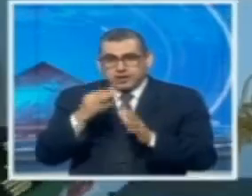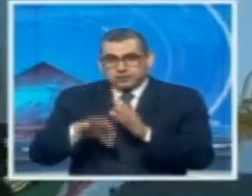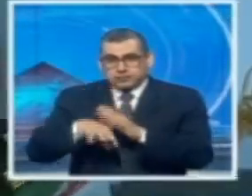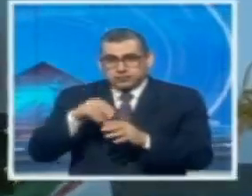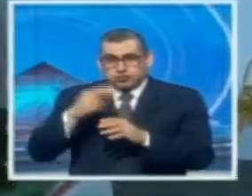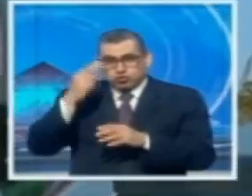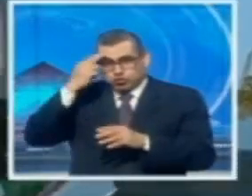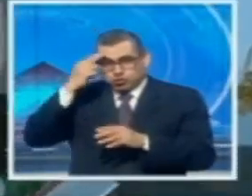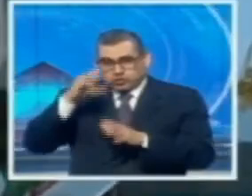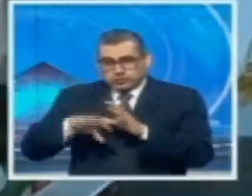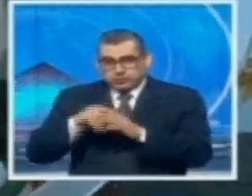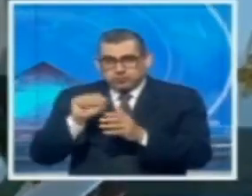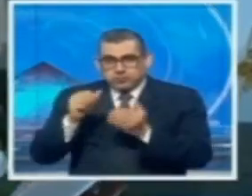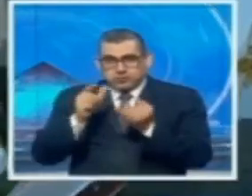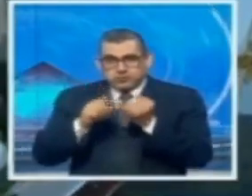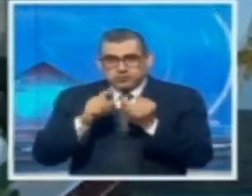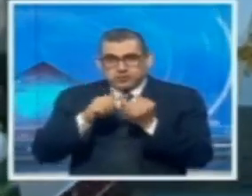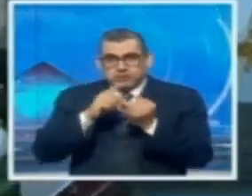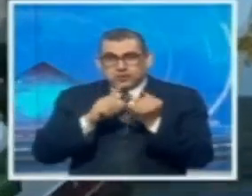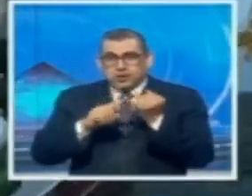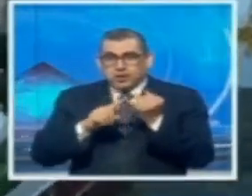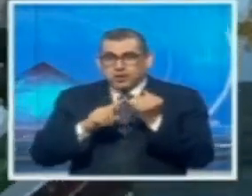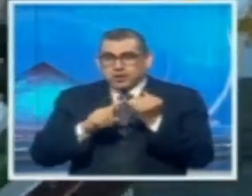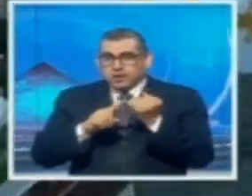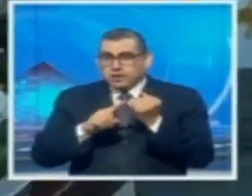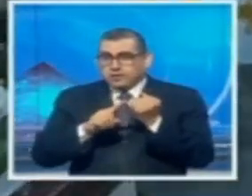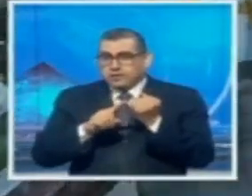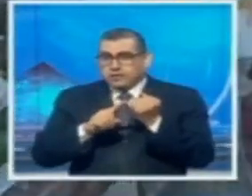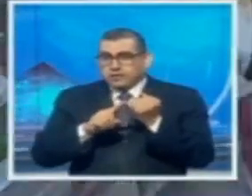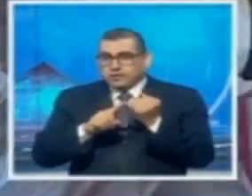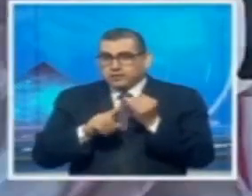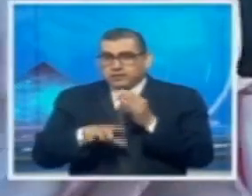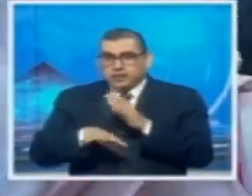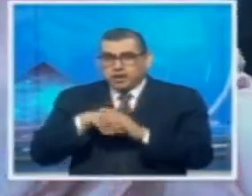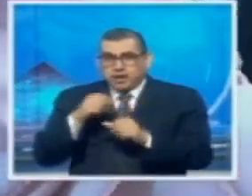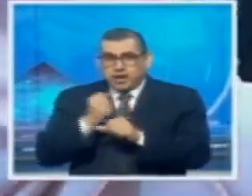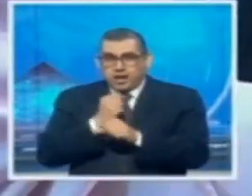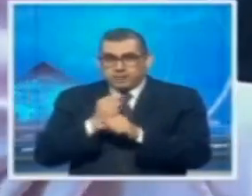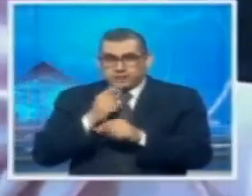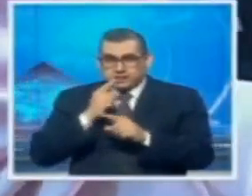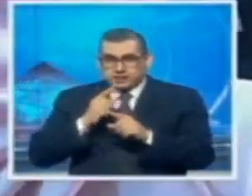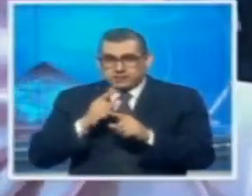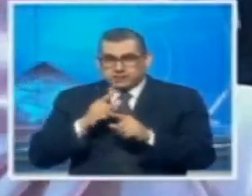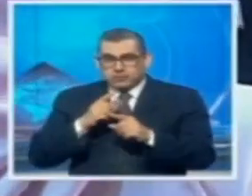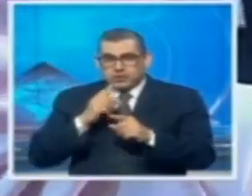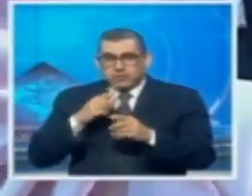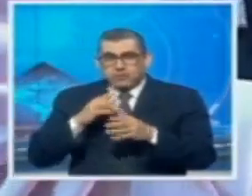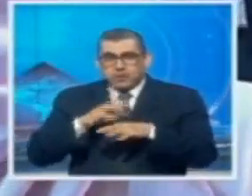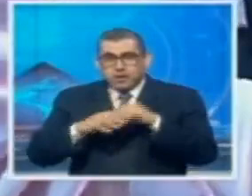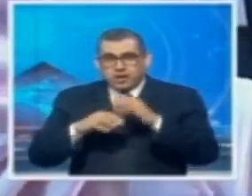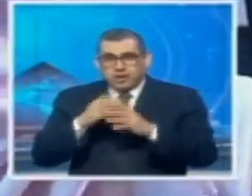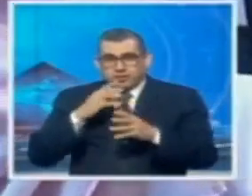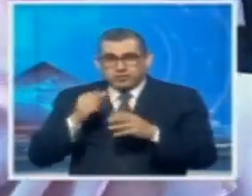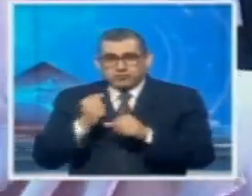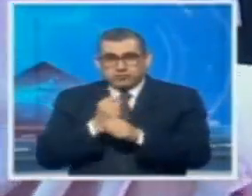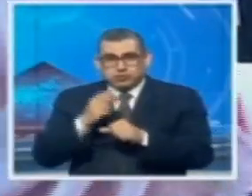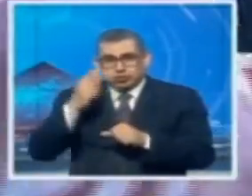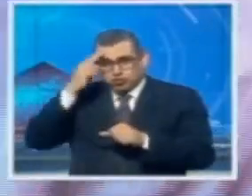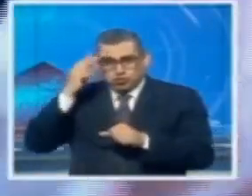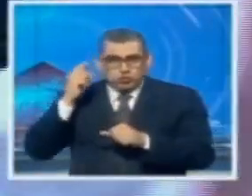العربية السعودية. الحرفة الأولى هي حرفة القط الأسيري وهي أحد الحرف المسجلة في